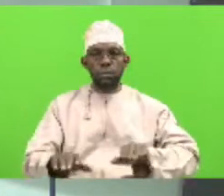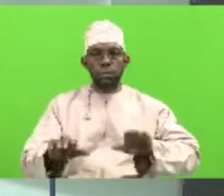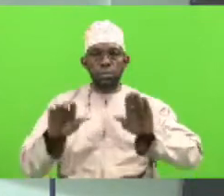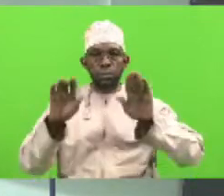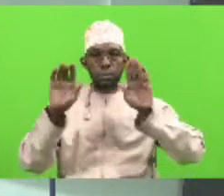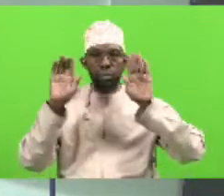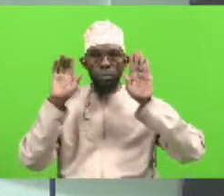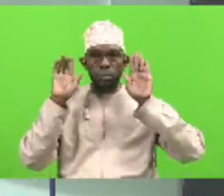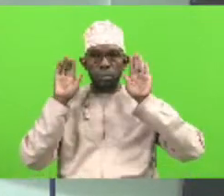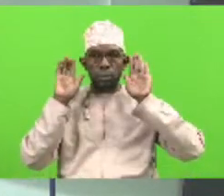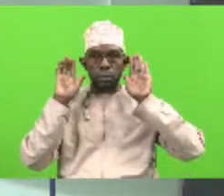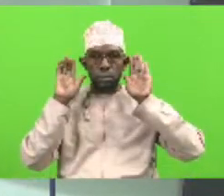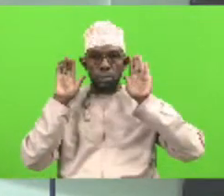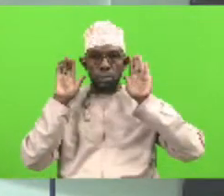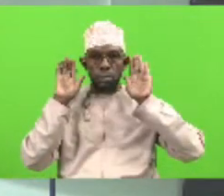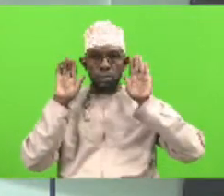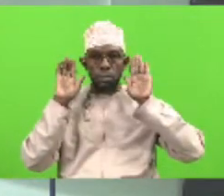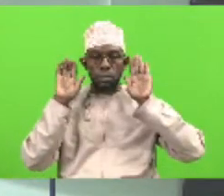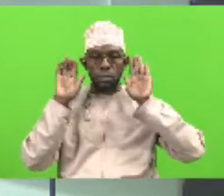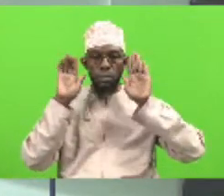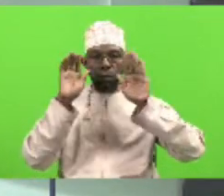الصلاة